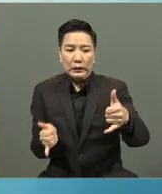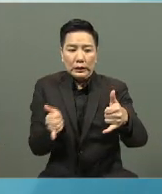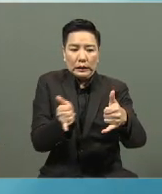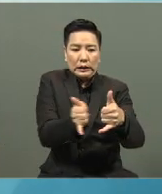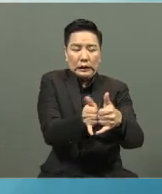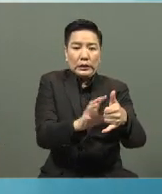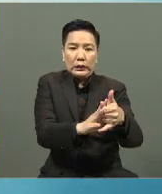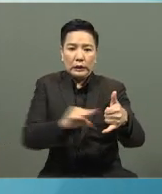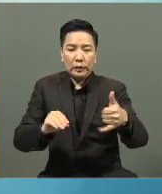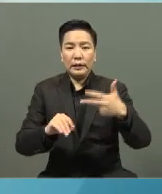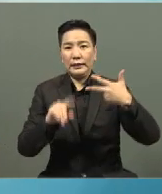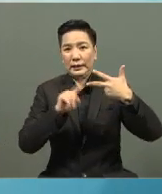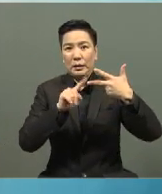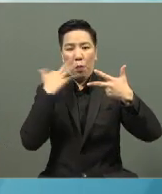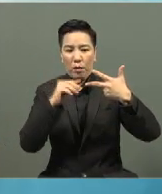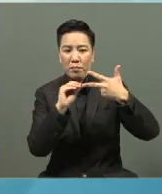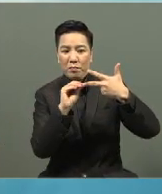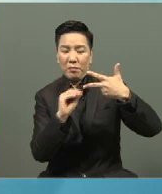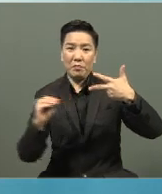คือผู้สัมผัสกับผู้ป่วยรายก่อนหน้าอันนี้เดิมเนี่ยลำดับที่3